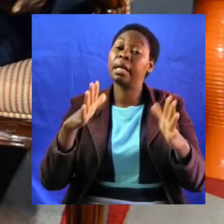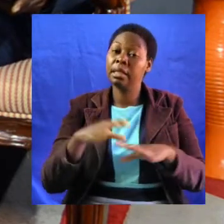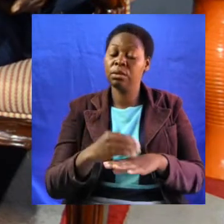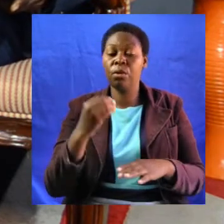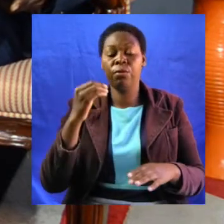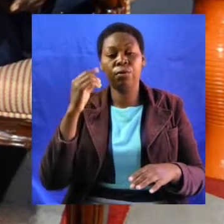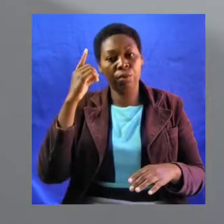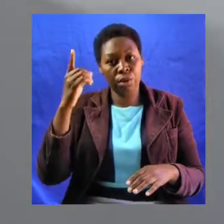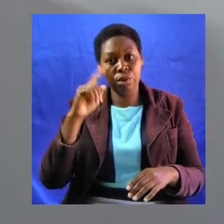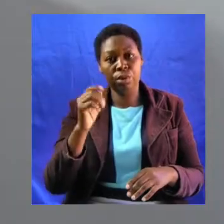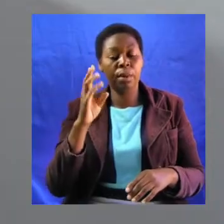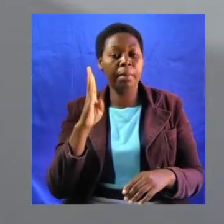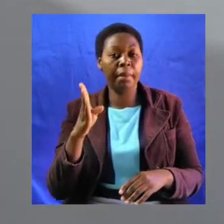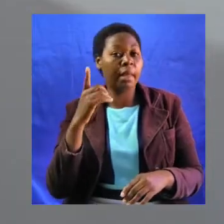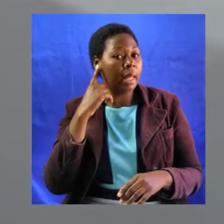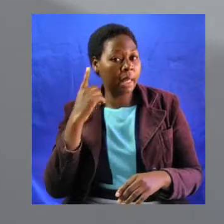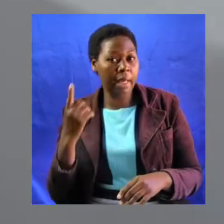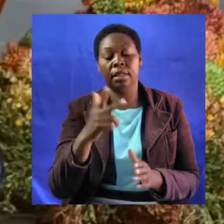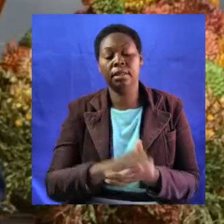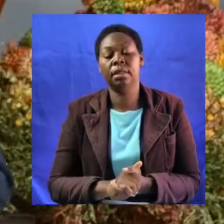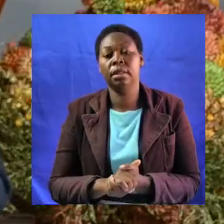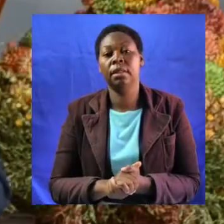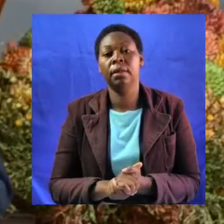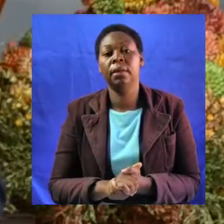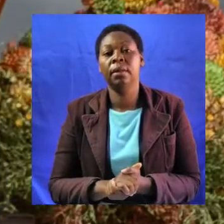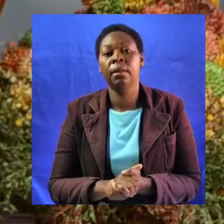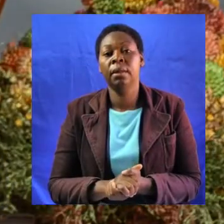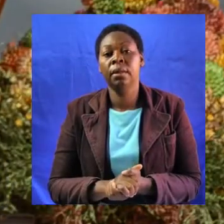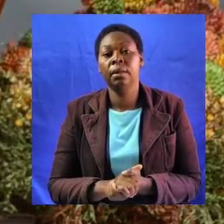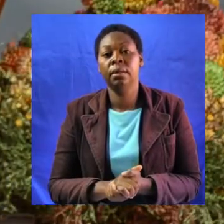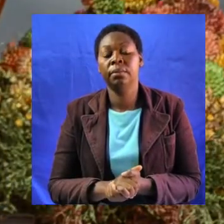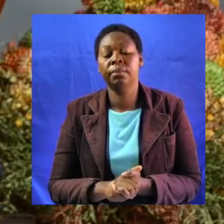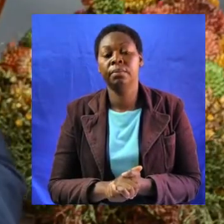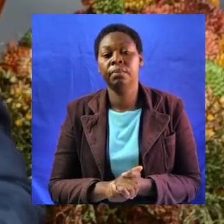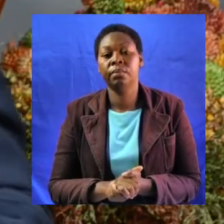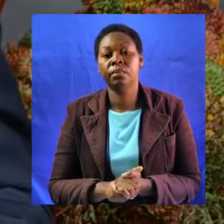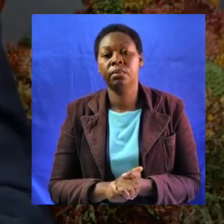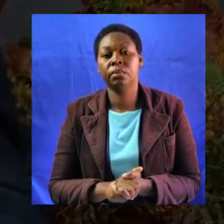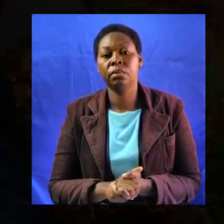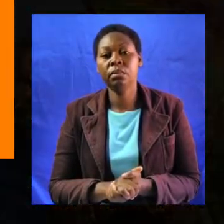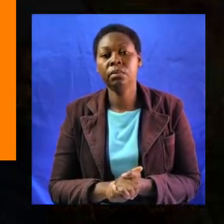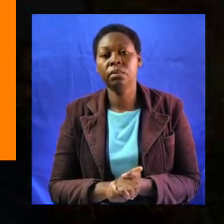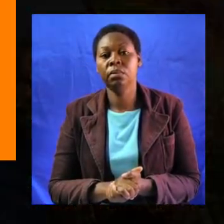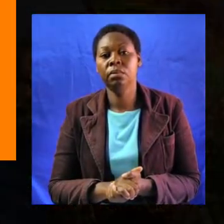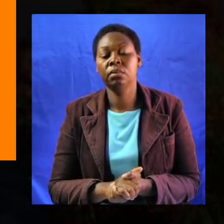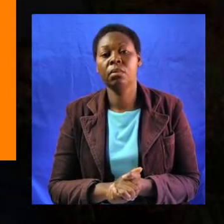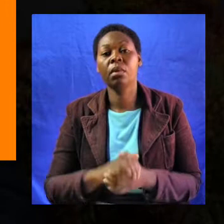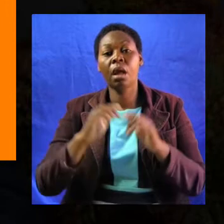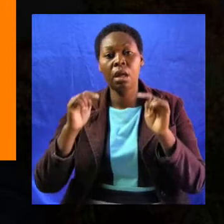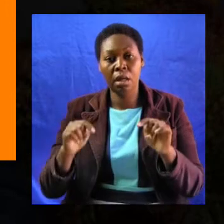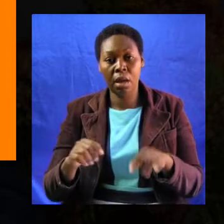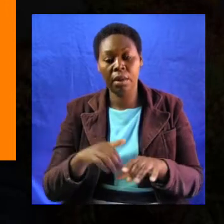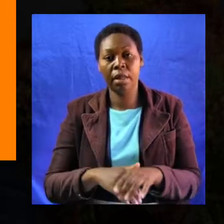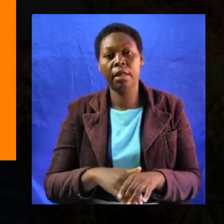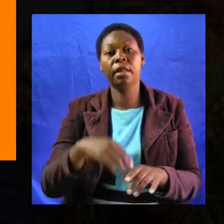igore rechipira achitonga. Ezra 3 verse ya 8. Ezra 3 verse 8. Zvino